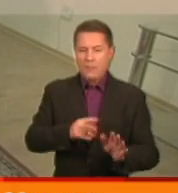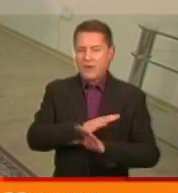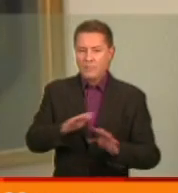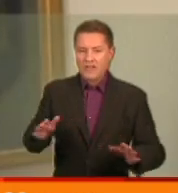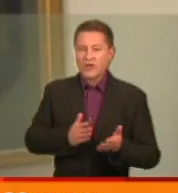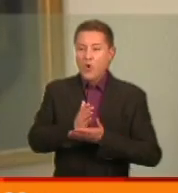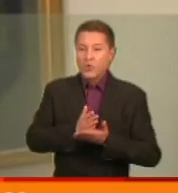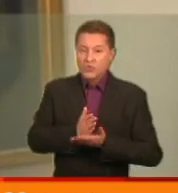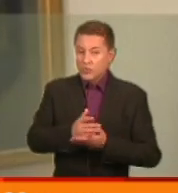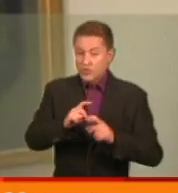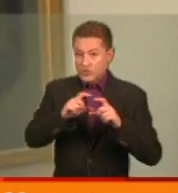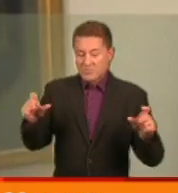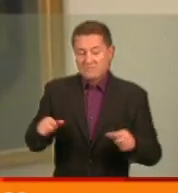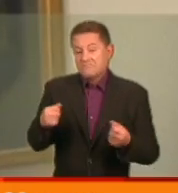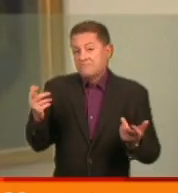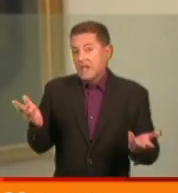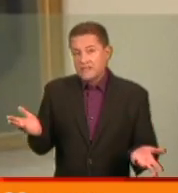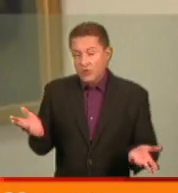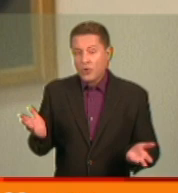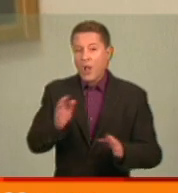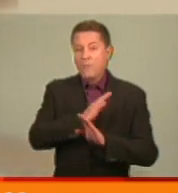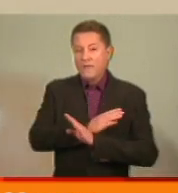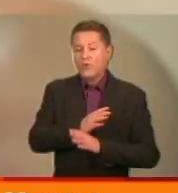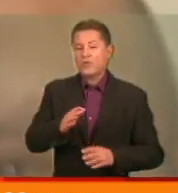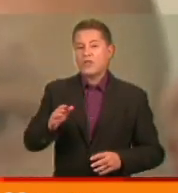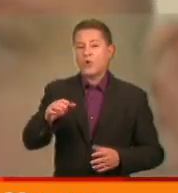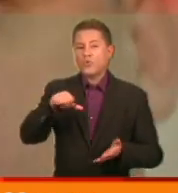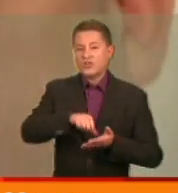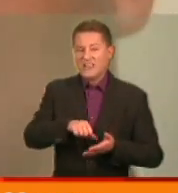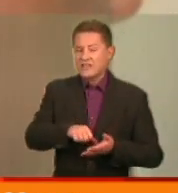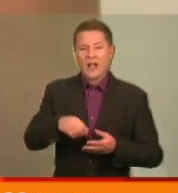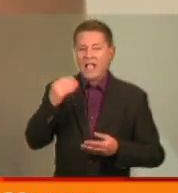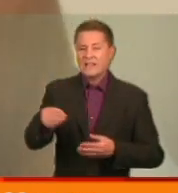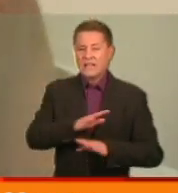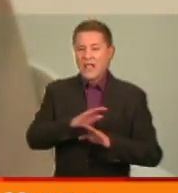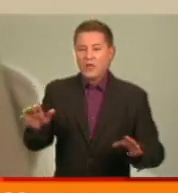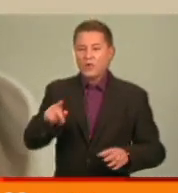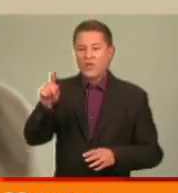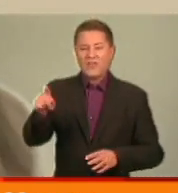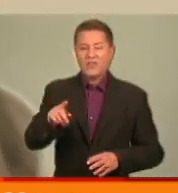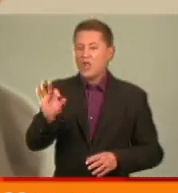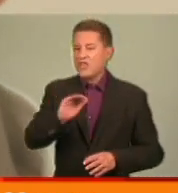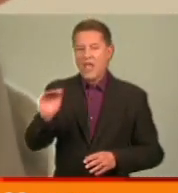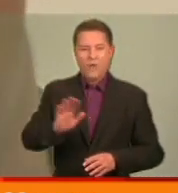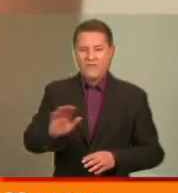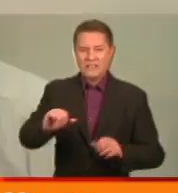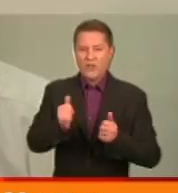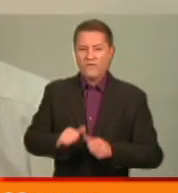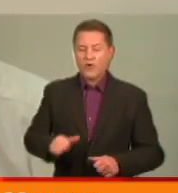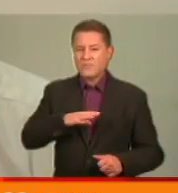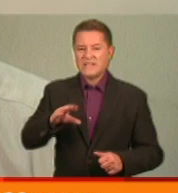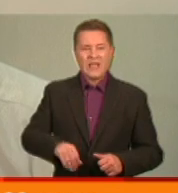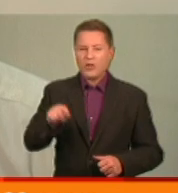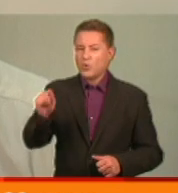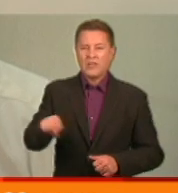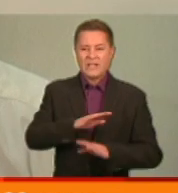учасників АТО лише розводять руками. Покійним УБД не дають. Жора не був офіційно оформлений і загинув не там. На